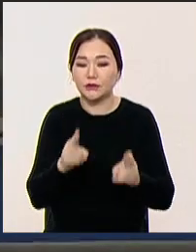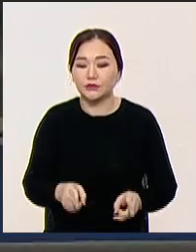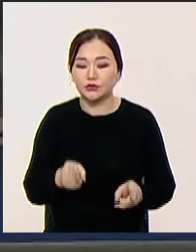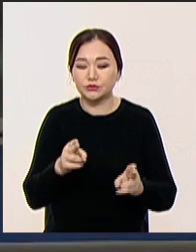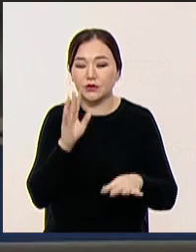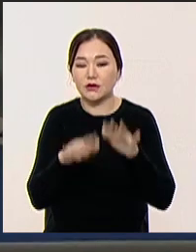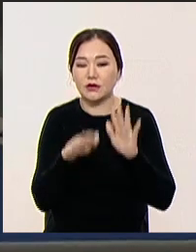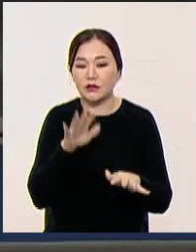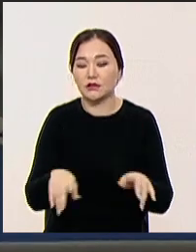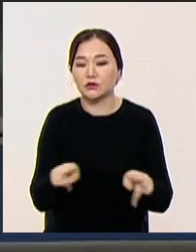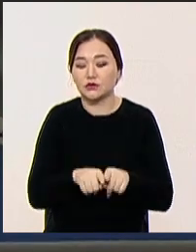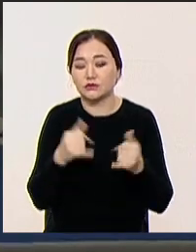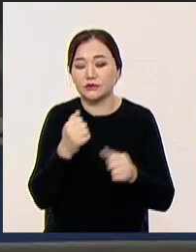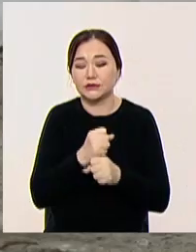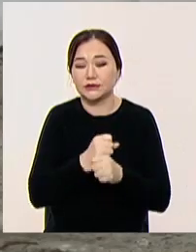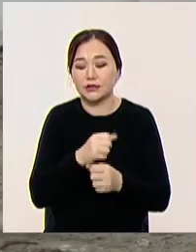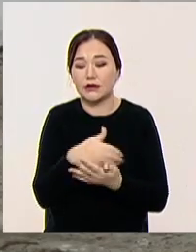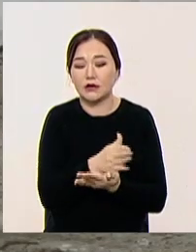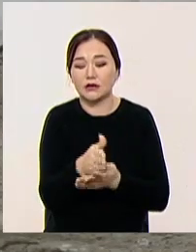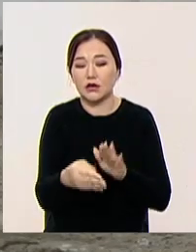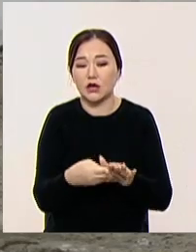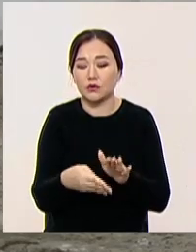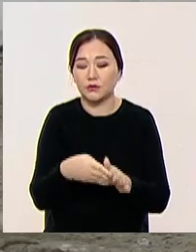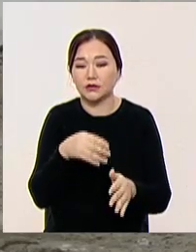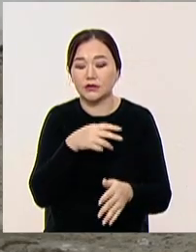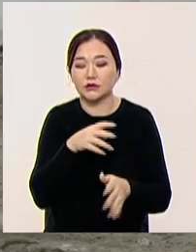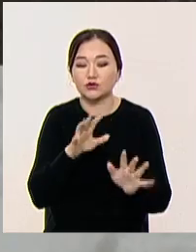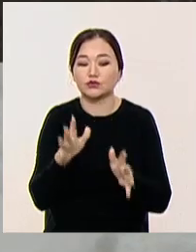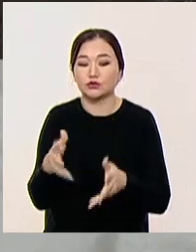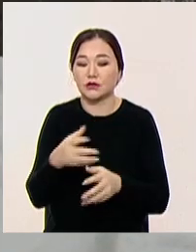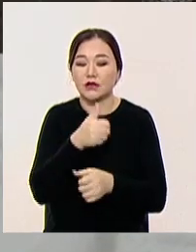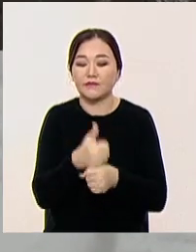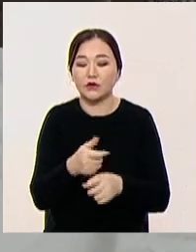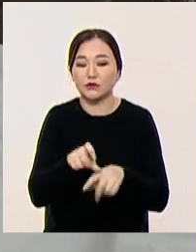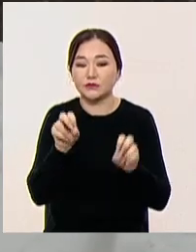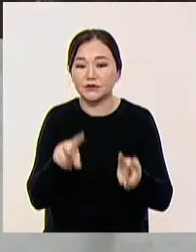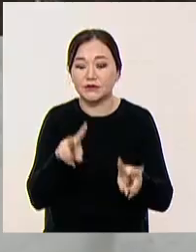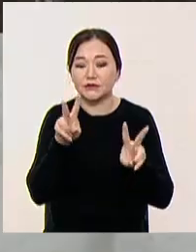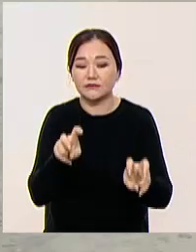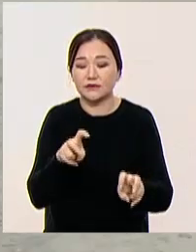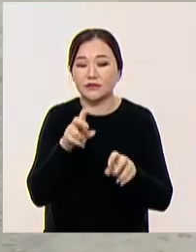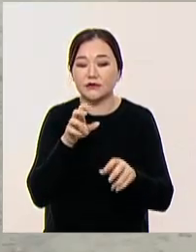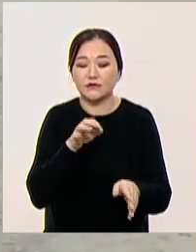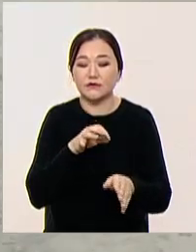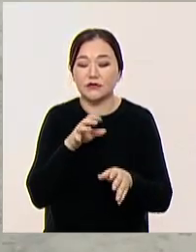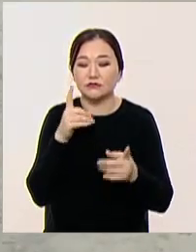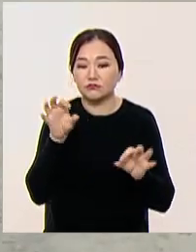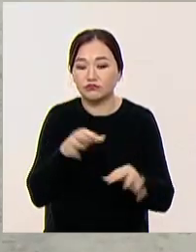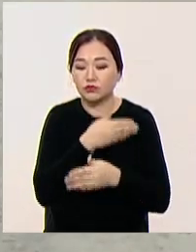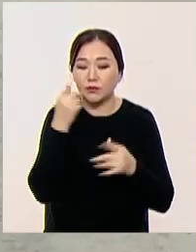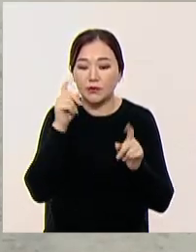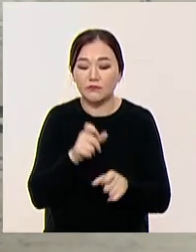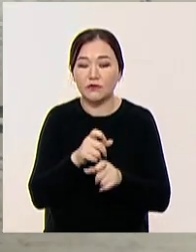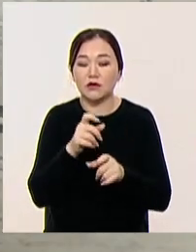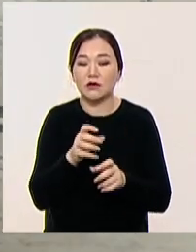преступная халатность. На сегодня разработана карта коррупционных рисков, основными из которых специалисты называют несовершенство нормативно-правовой